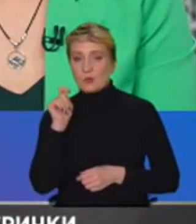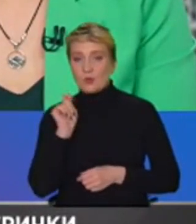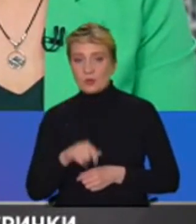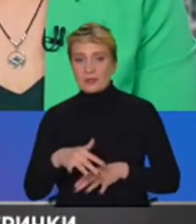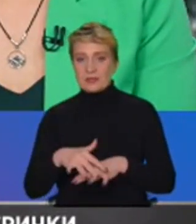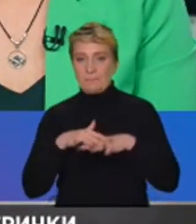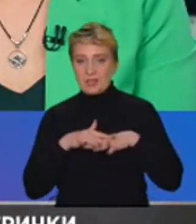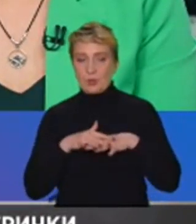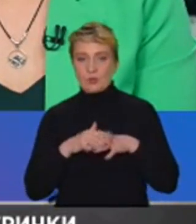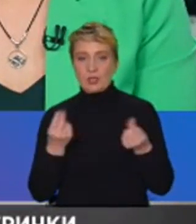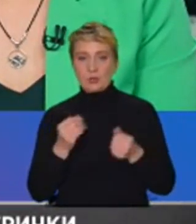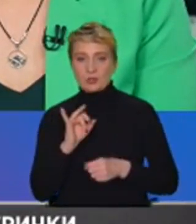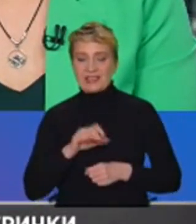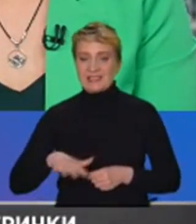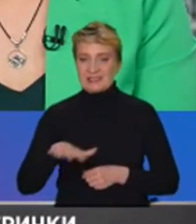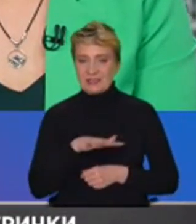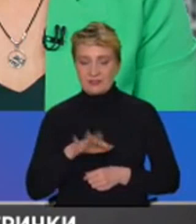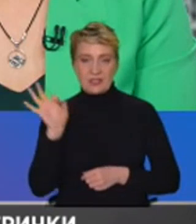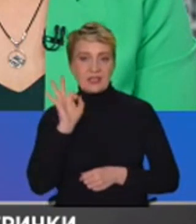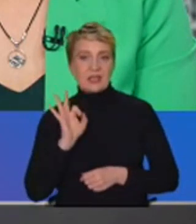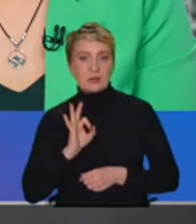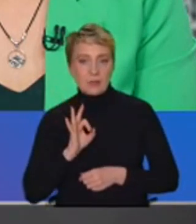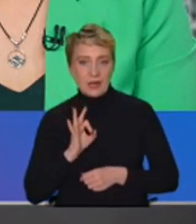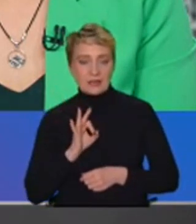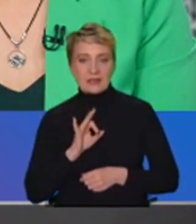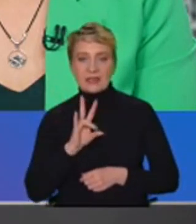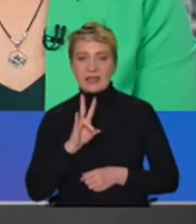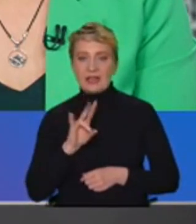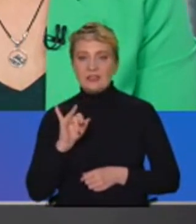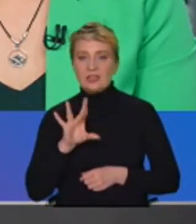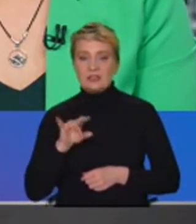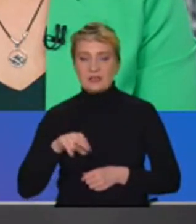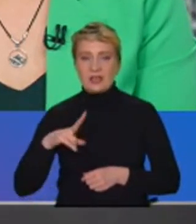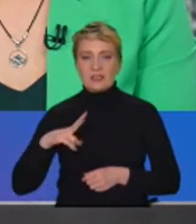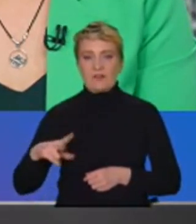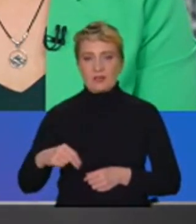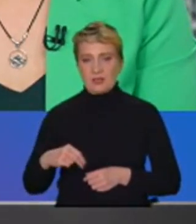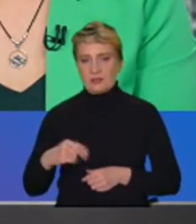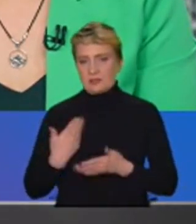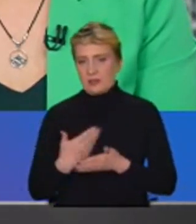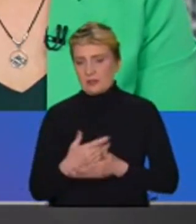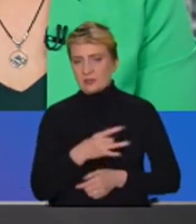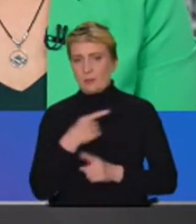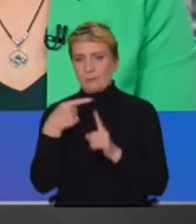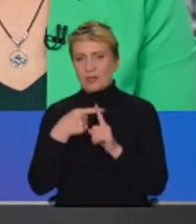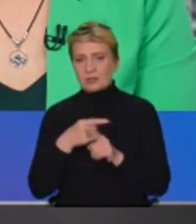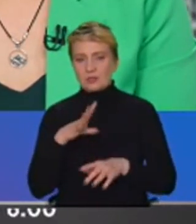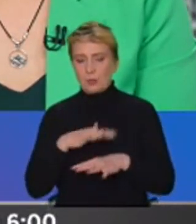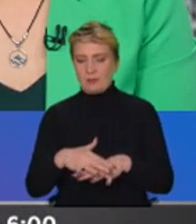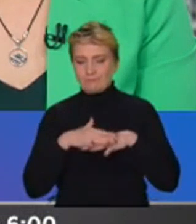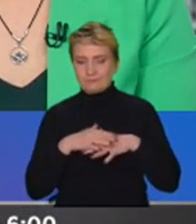приходили нам гроші з Європи, приходили з Германії, з Нідерландів, з Франції, навіть з Білорусі декілька було в нас,